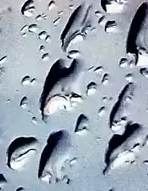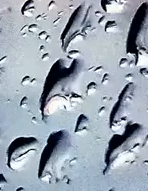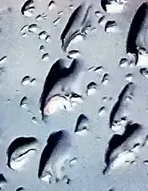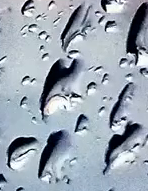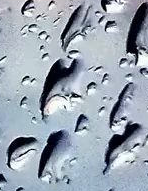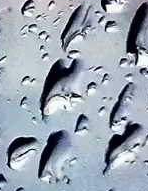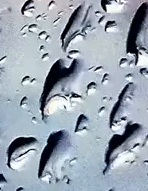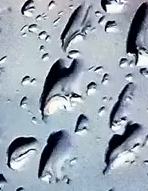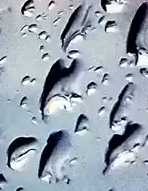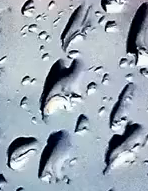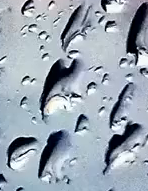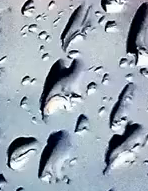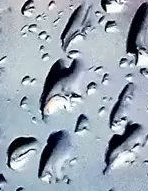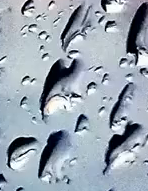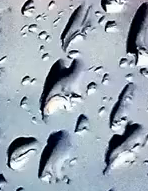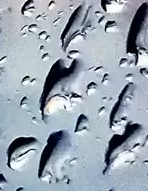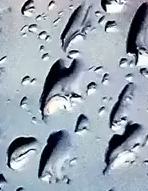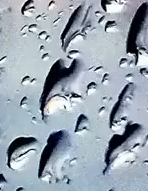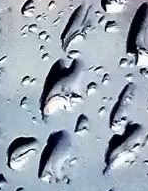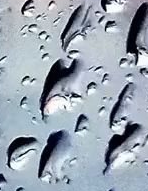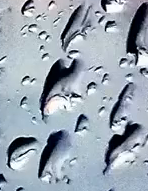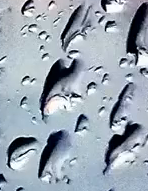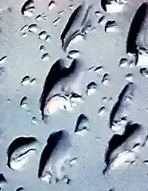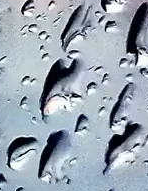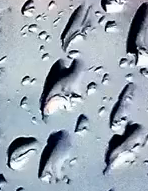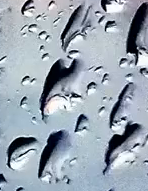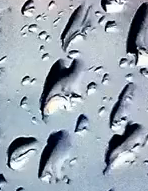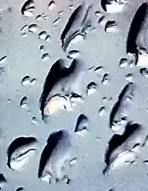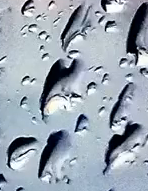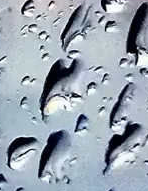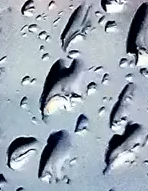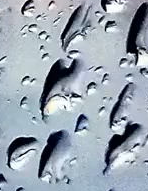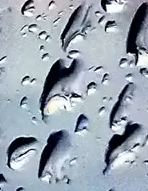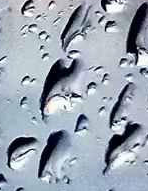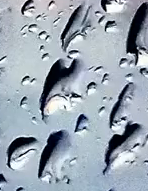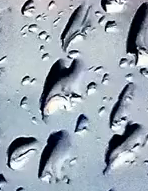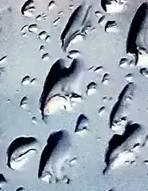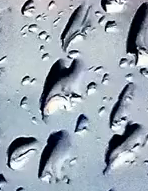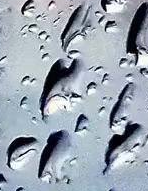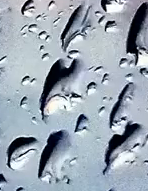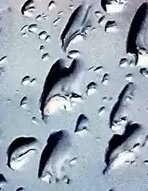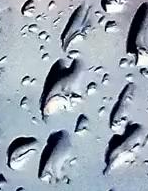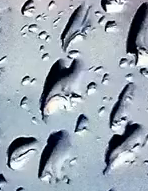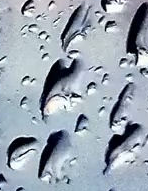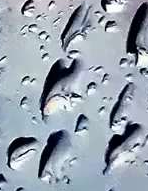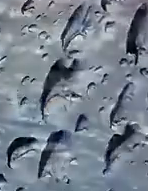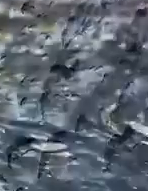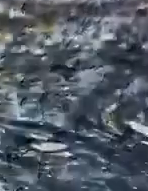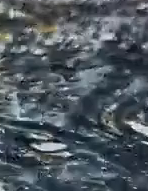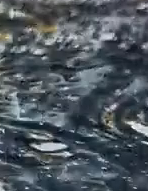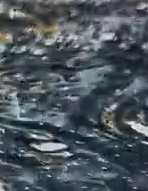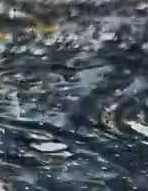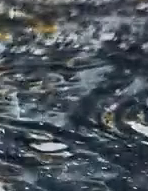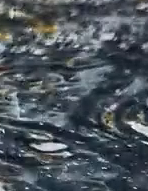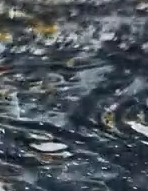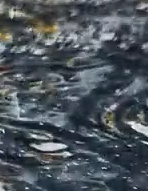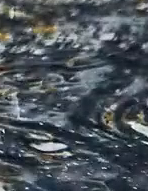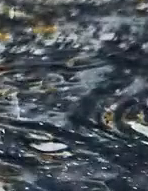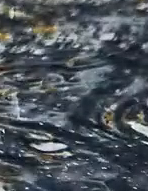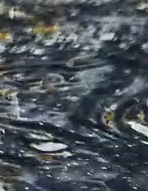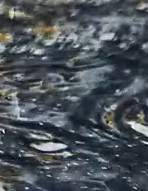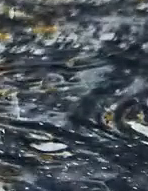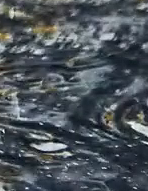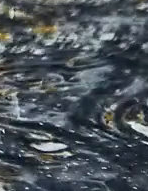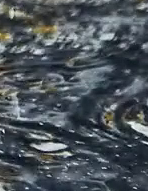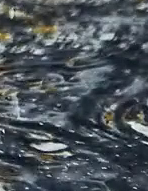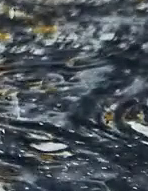비가 연속적으로 내리는 것은 아니지만 내일 아침까지 내렸다 그쳤다를 반복하겠습니다. 내일 아침까지